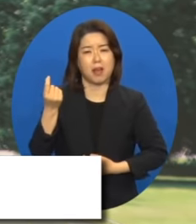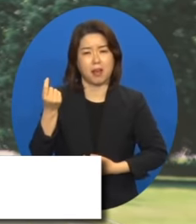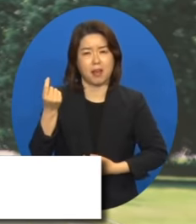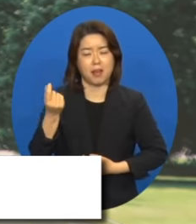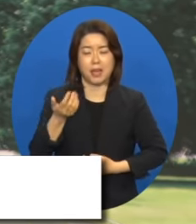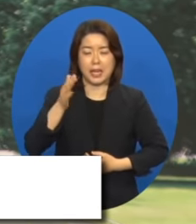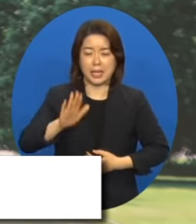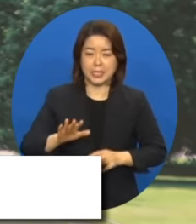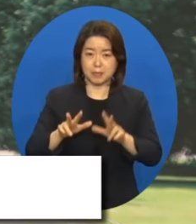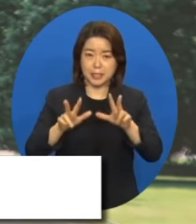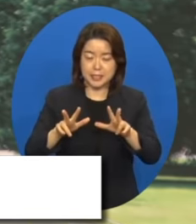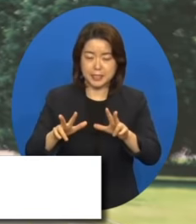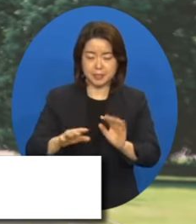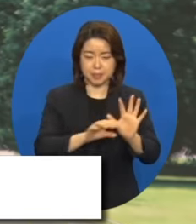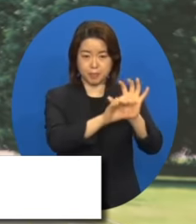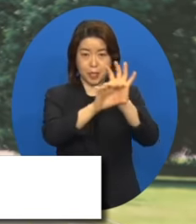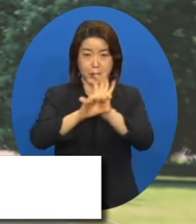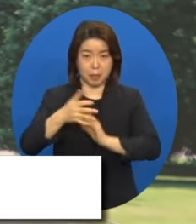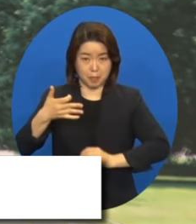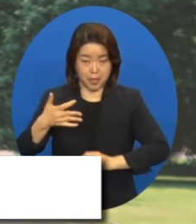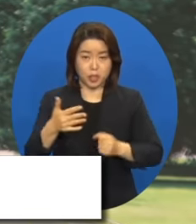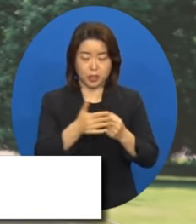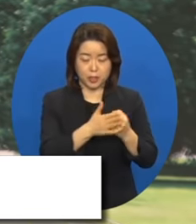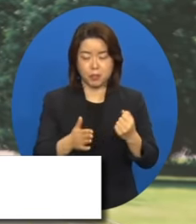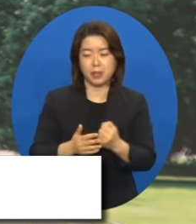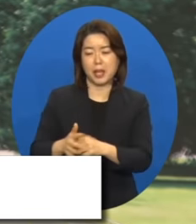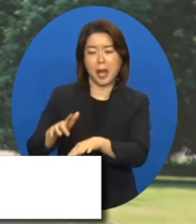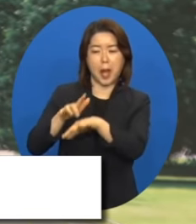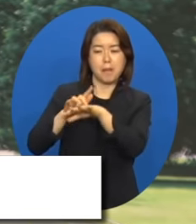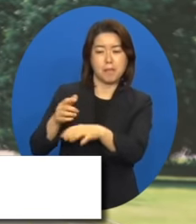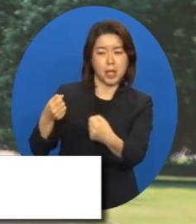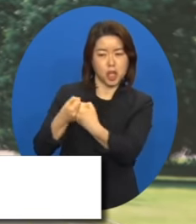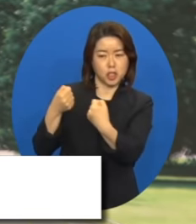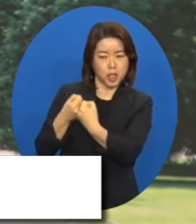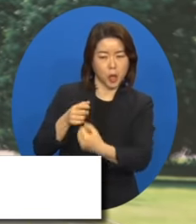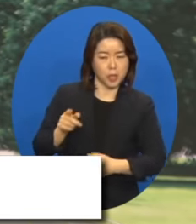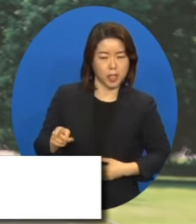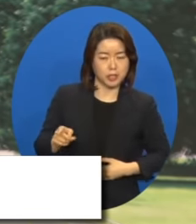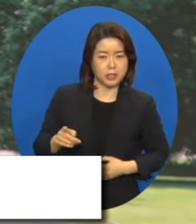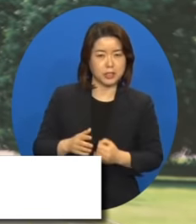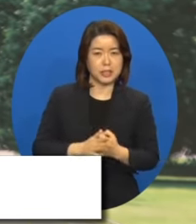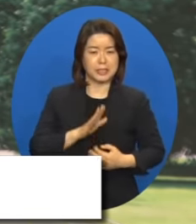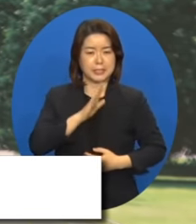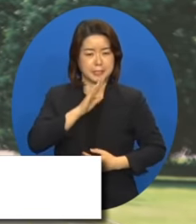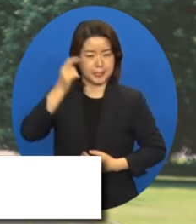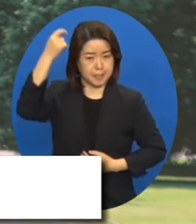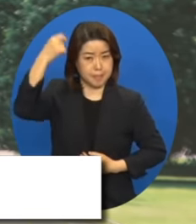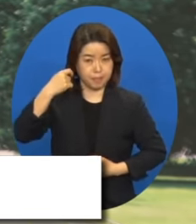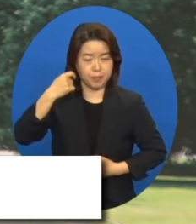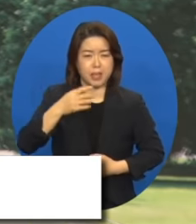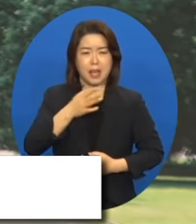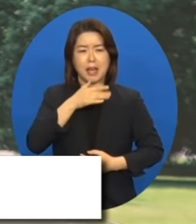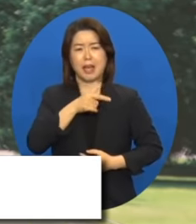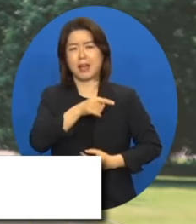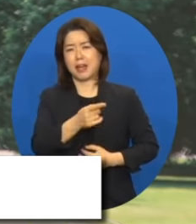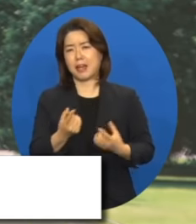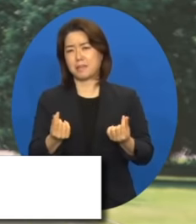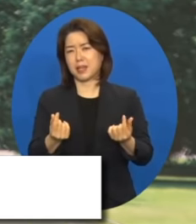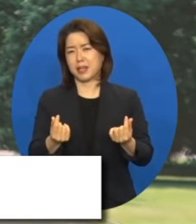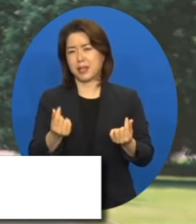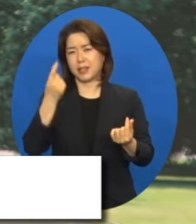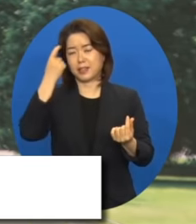인해서 마귀와 싸운다는 것이 아주 실제적인 감각, 아 그런 거구나